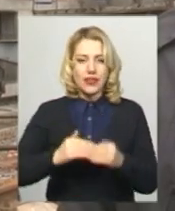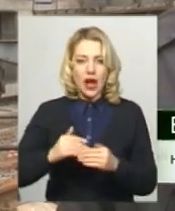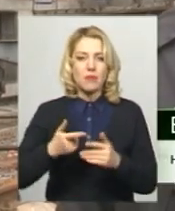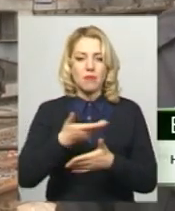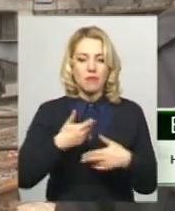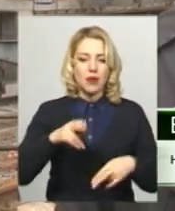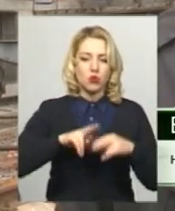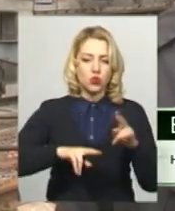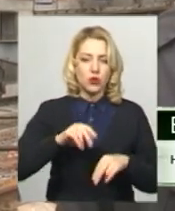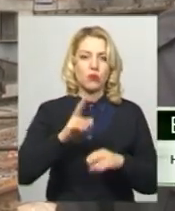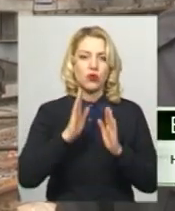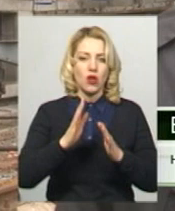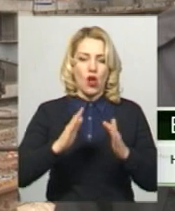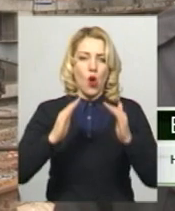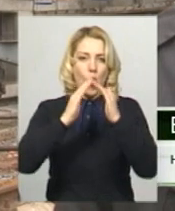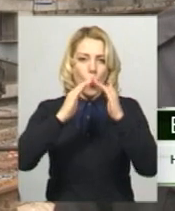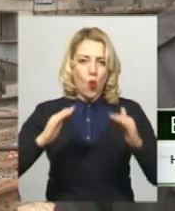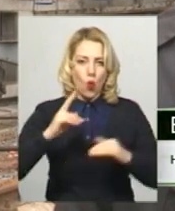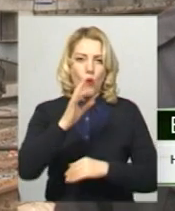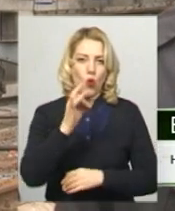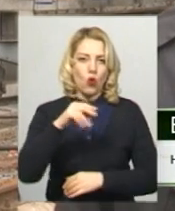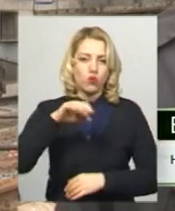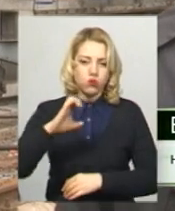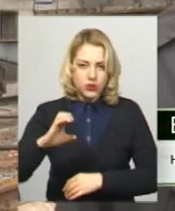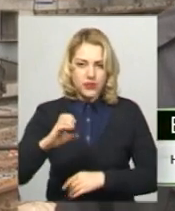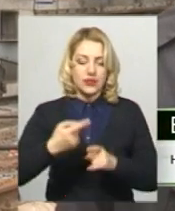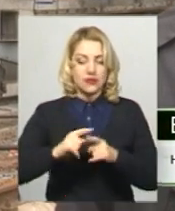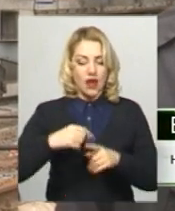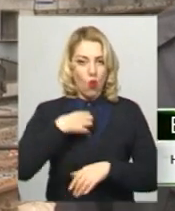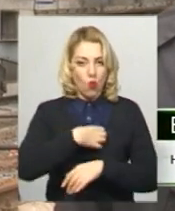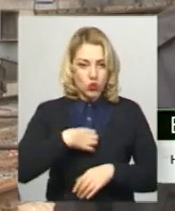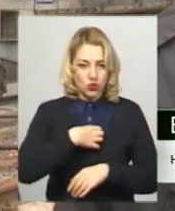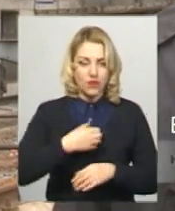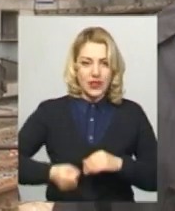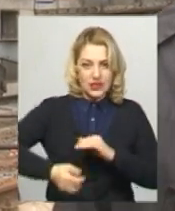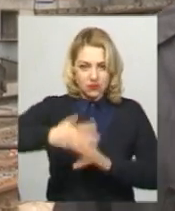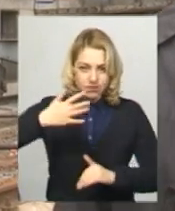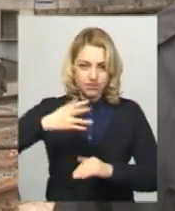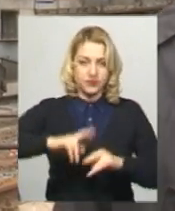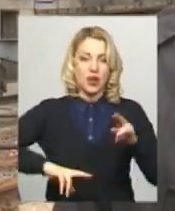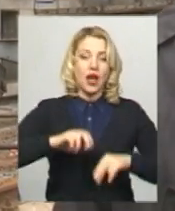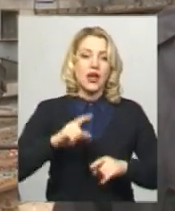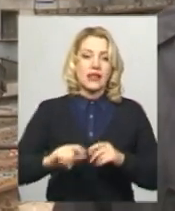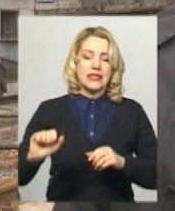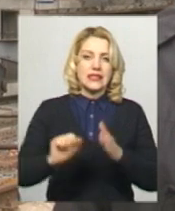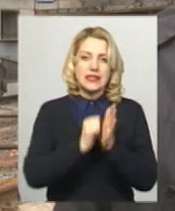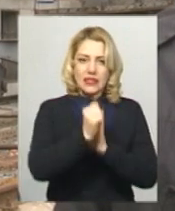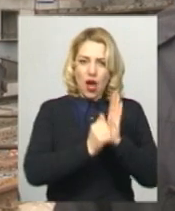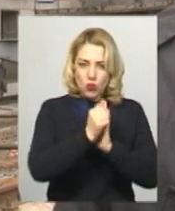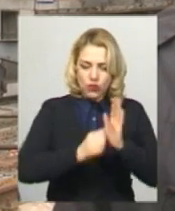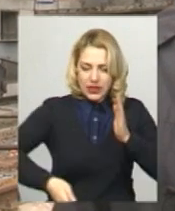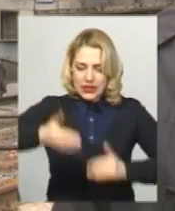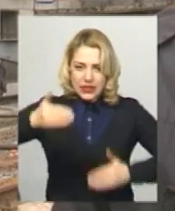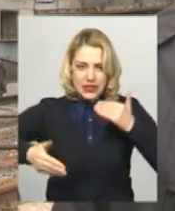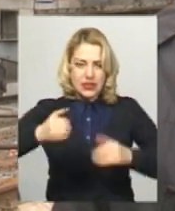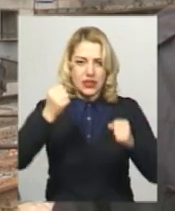будуємо сам корпус. Це основний етап. Звести будівлю, змурувати стіни, зробити